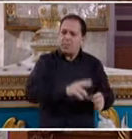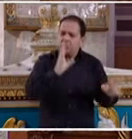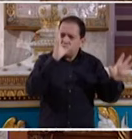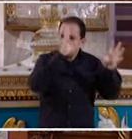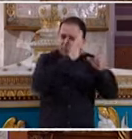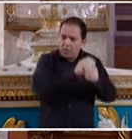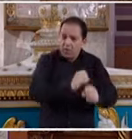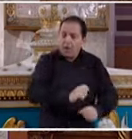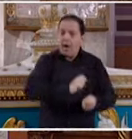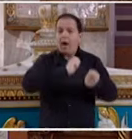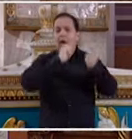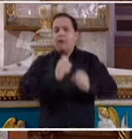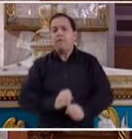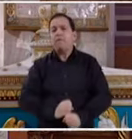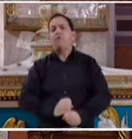τον